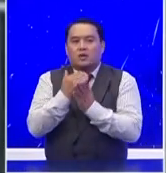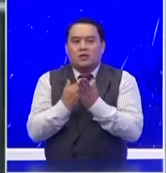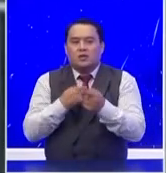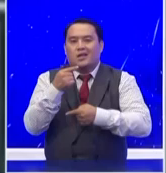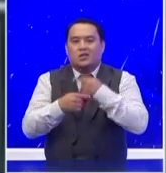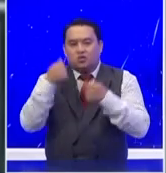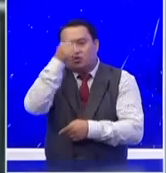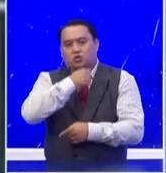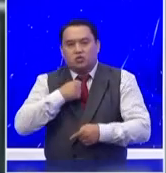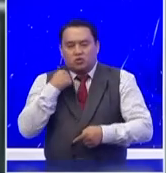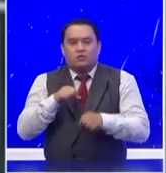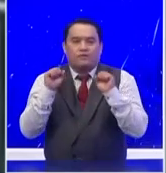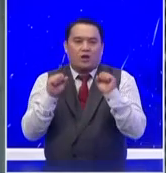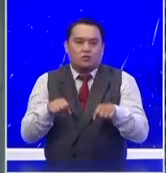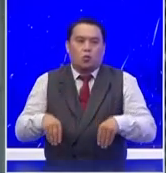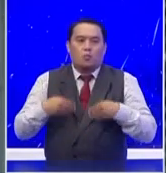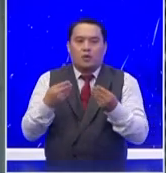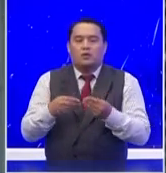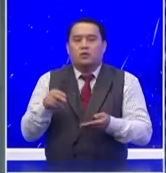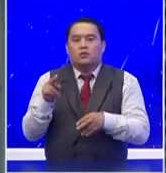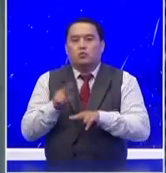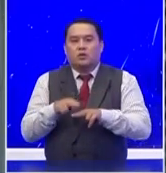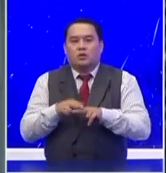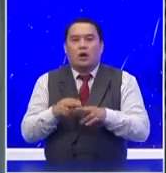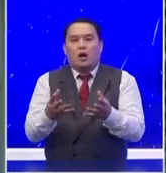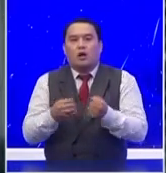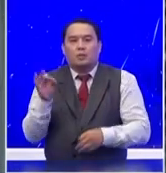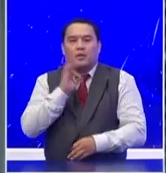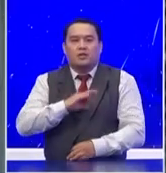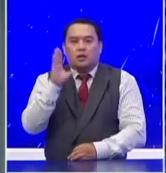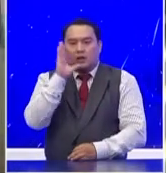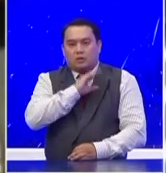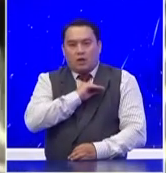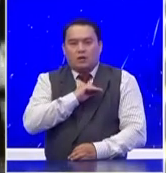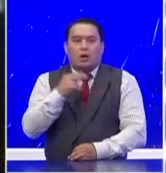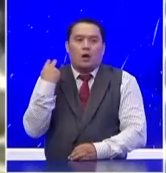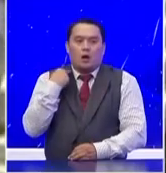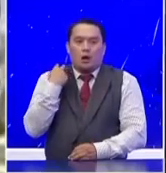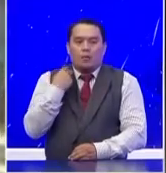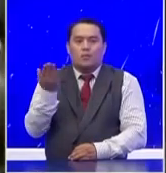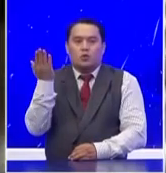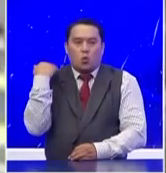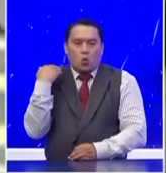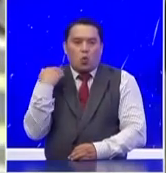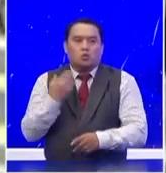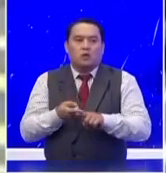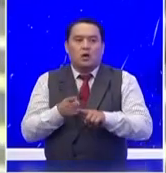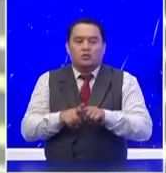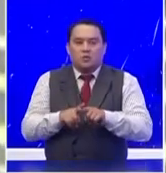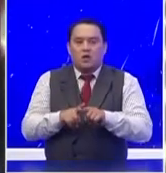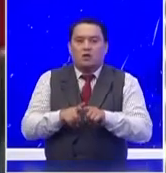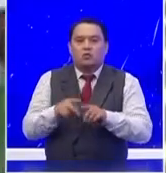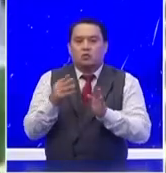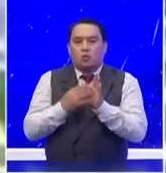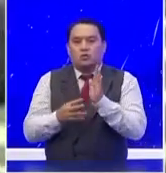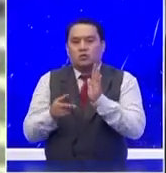іске қосылады. Мүмкіндікті тек арнайы төлқұжаты бар азаматтар ғана пайдалана алады. Құжат Ұлыбританияның бұрынғы отары ретінде